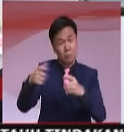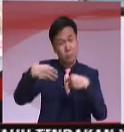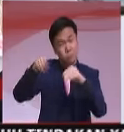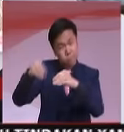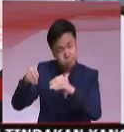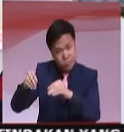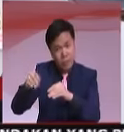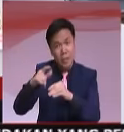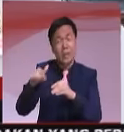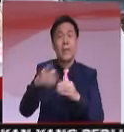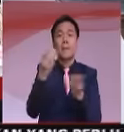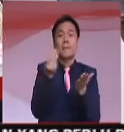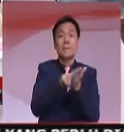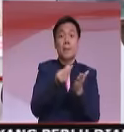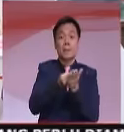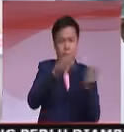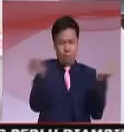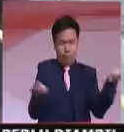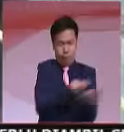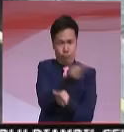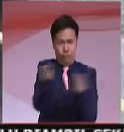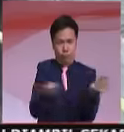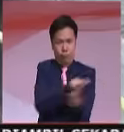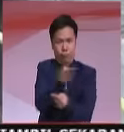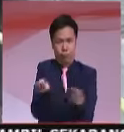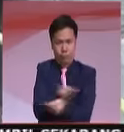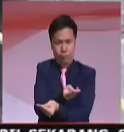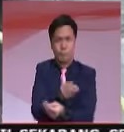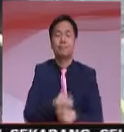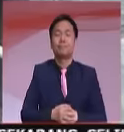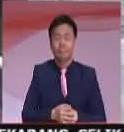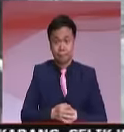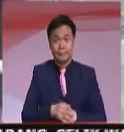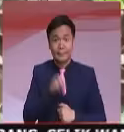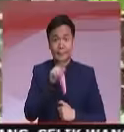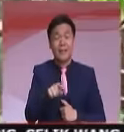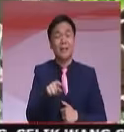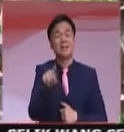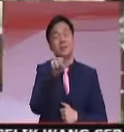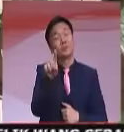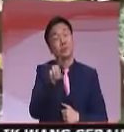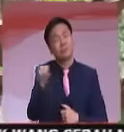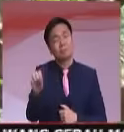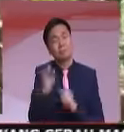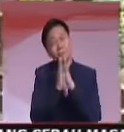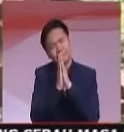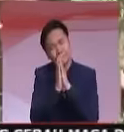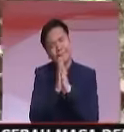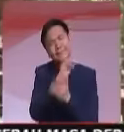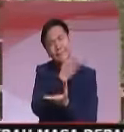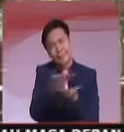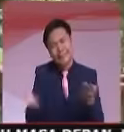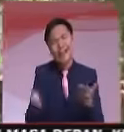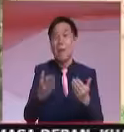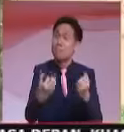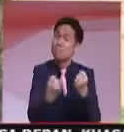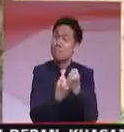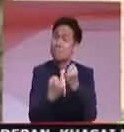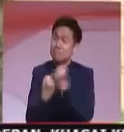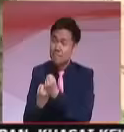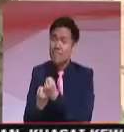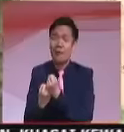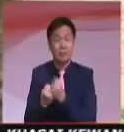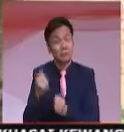lemari well keep trying to add zoncare turut memalukan semangat daripada pelbagai pihak